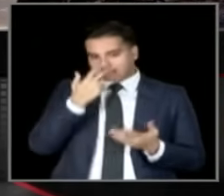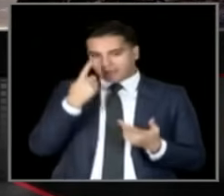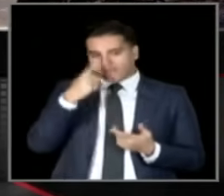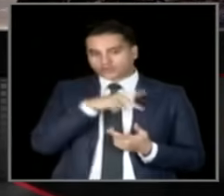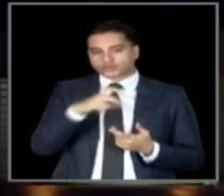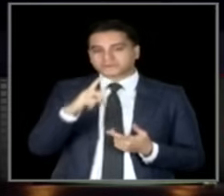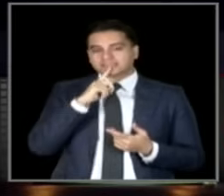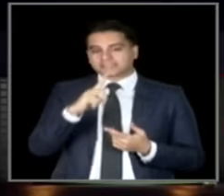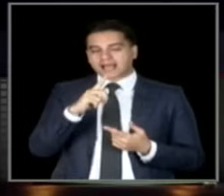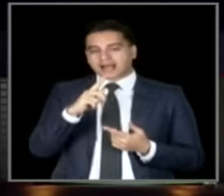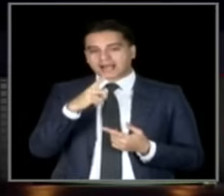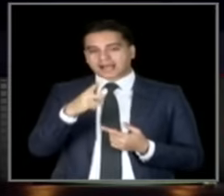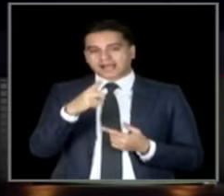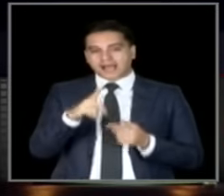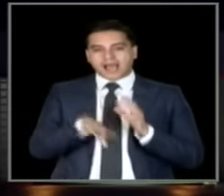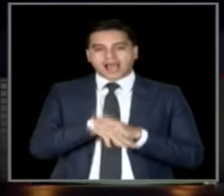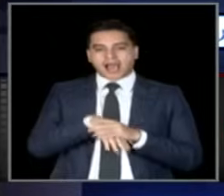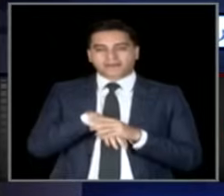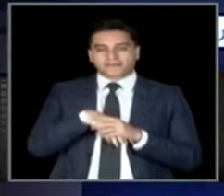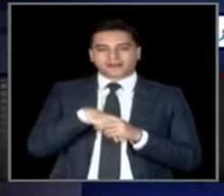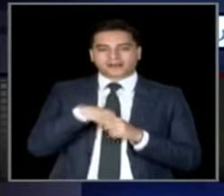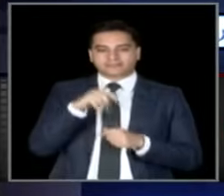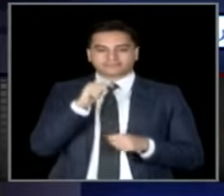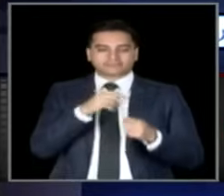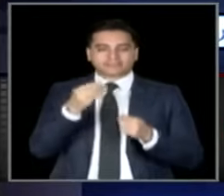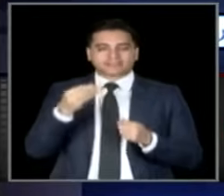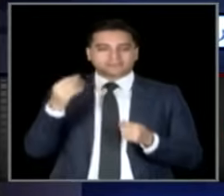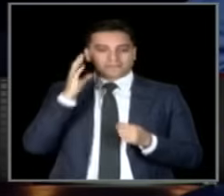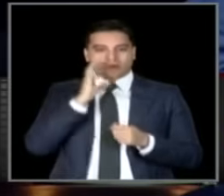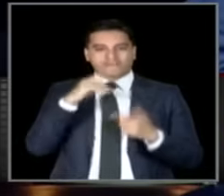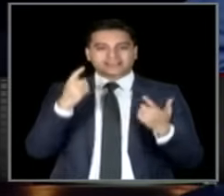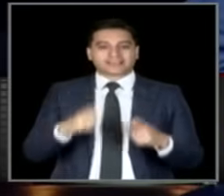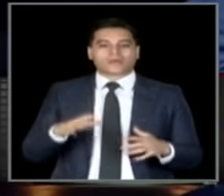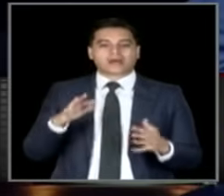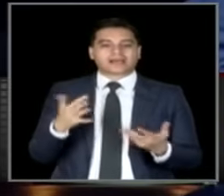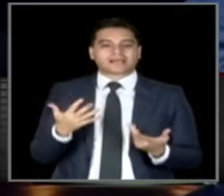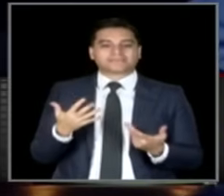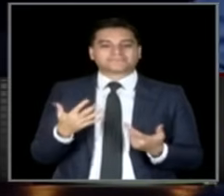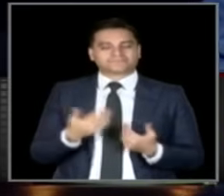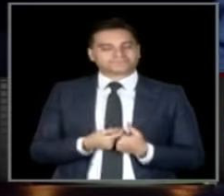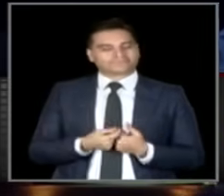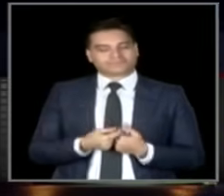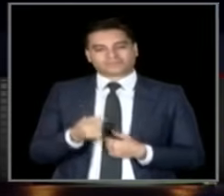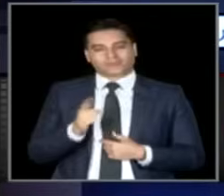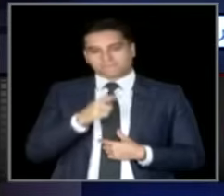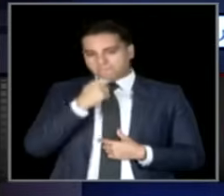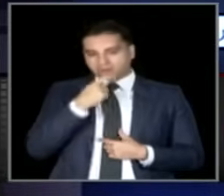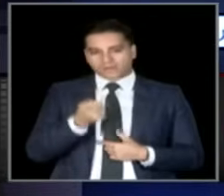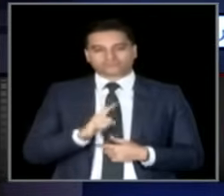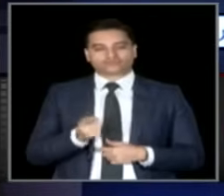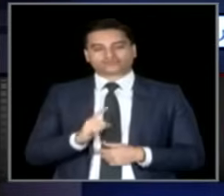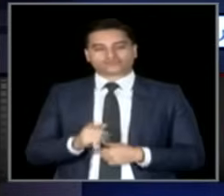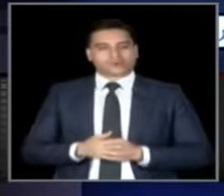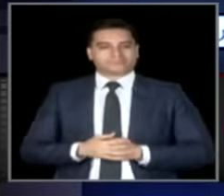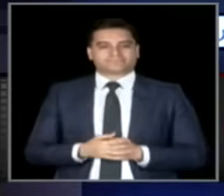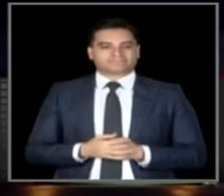مؤسسي السوريالية. أيرلندي؟ هو مش بريطاني؟ ليه؟ مش بريطاني. يعني أنا